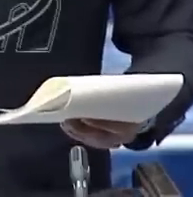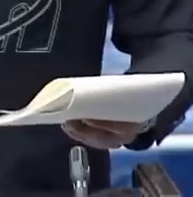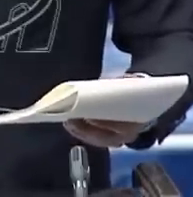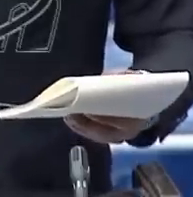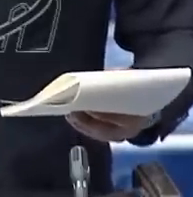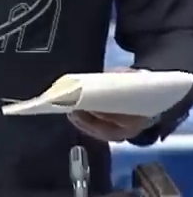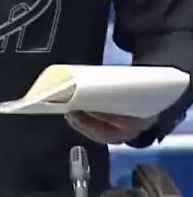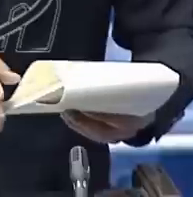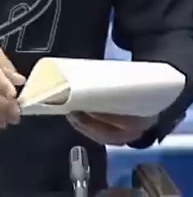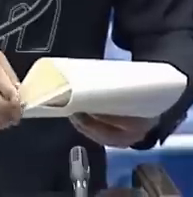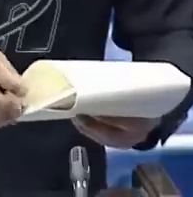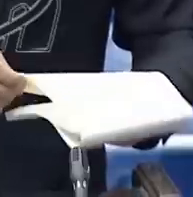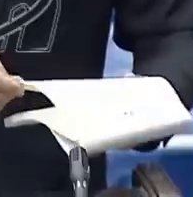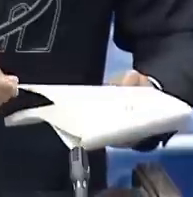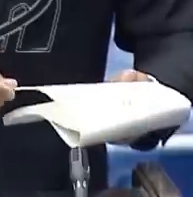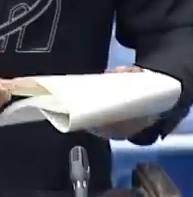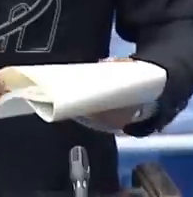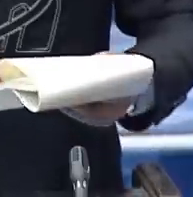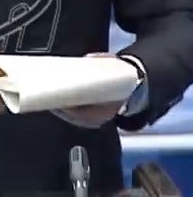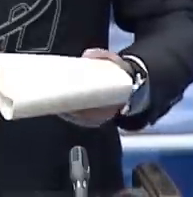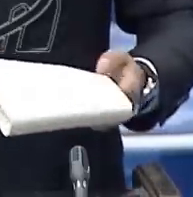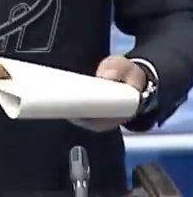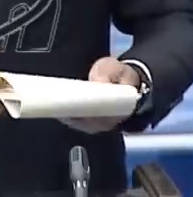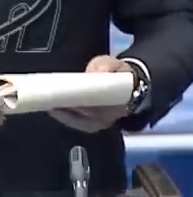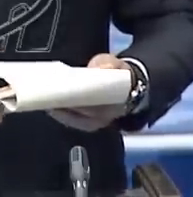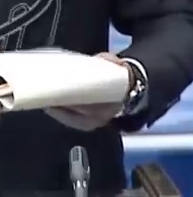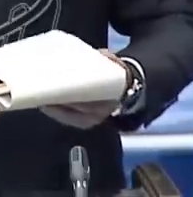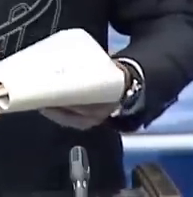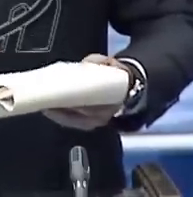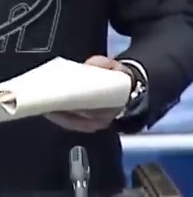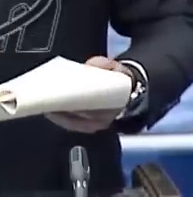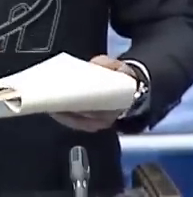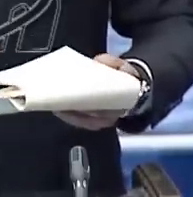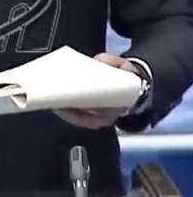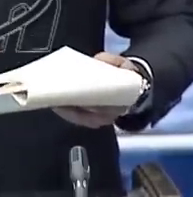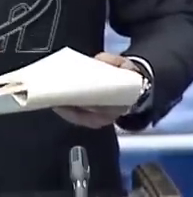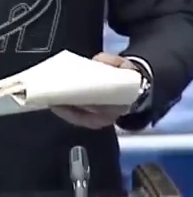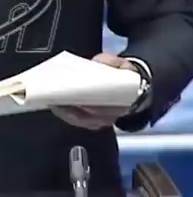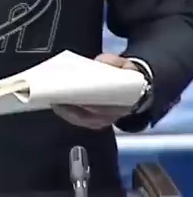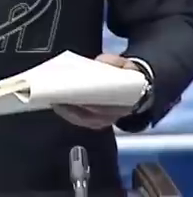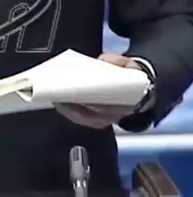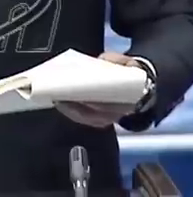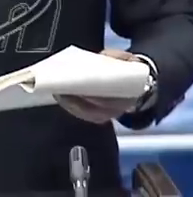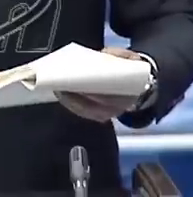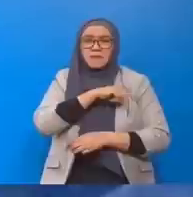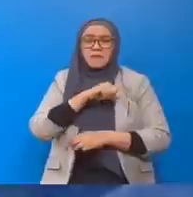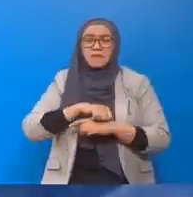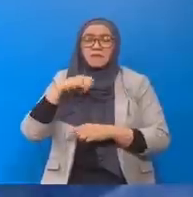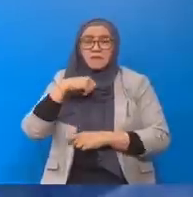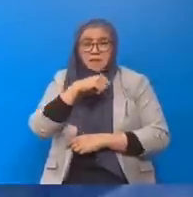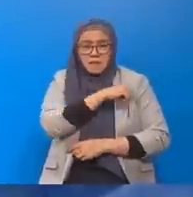memakai kita jadi saya besok perlu hali hali yang bawa Man